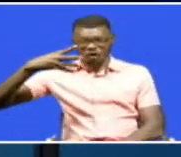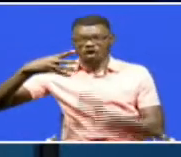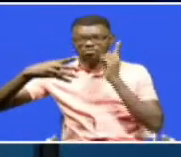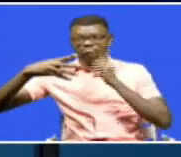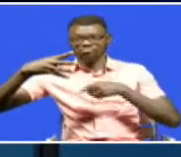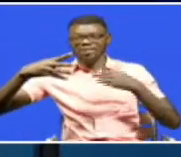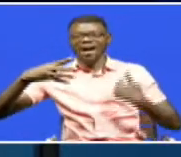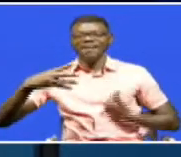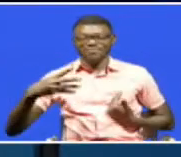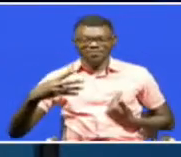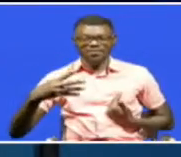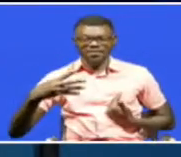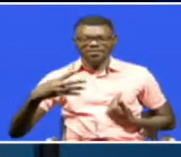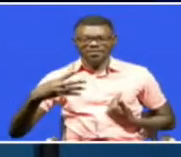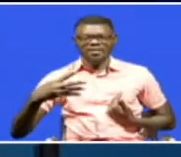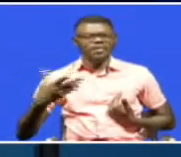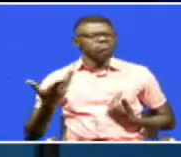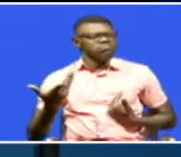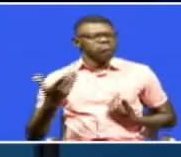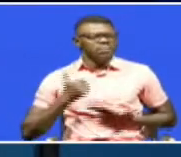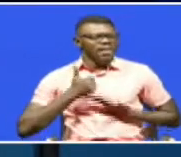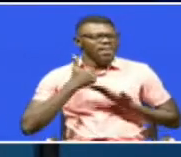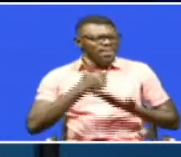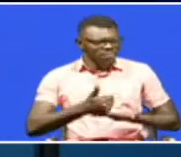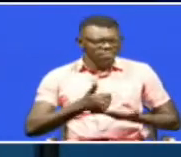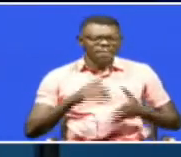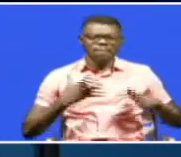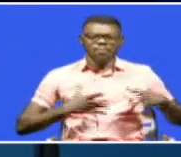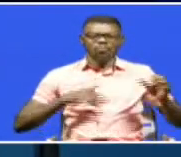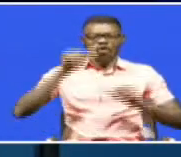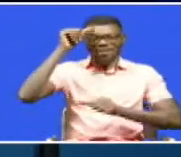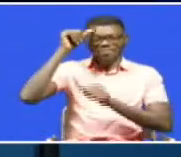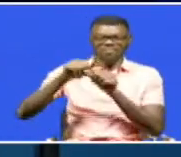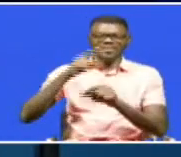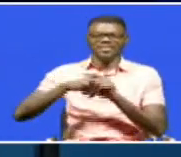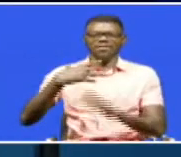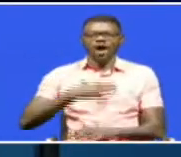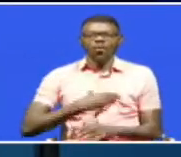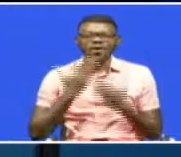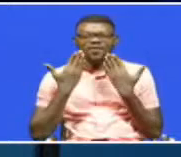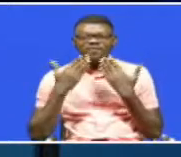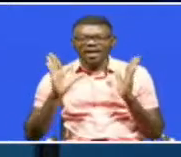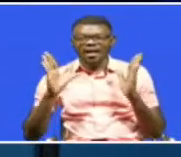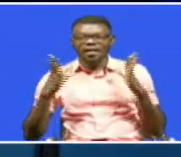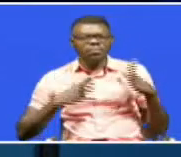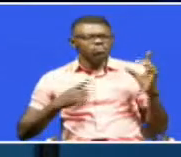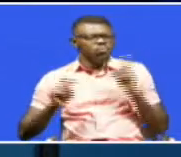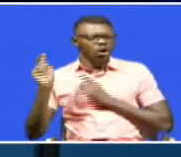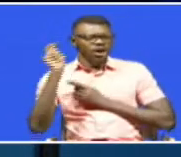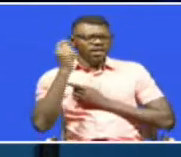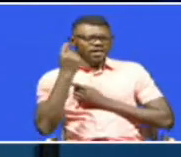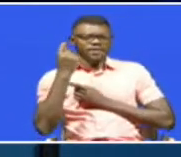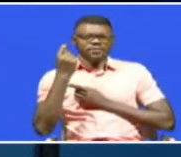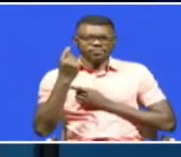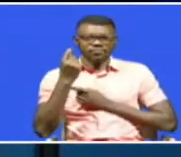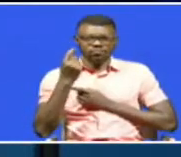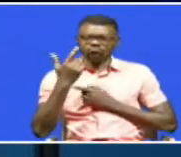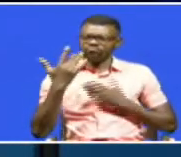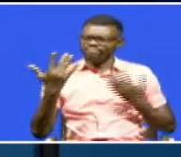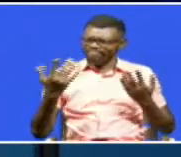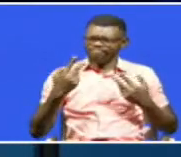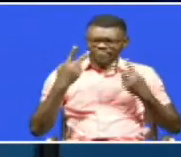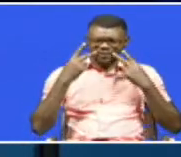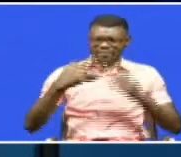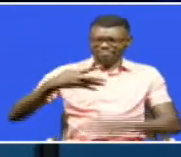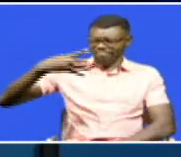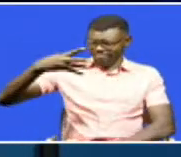anazosema anapania kukamilisha kama kumbukumbu zake atakapoondoka mamlakani. Kwa baadhi ya Wakenya alionekana kuweka kando ajenda nne